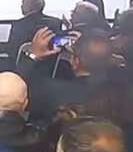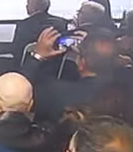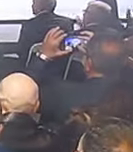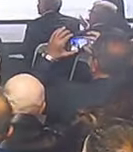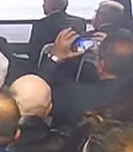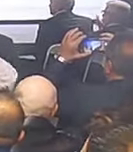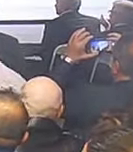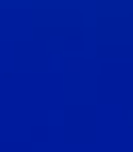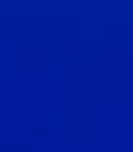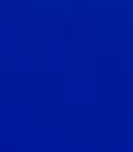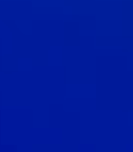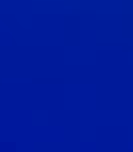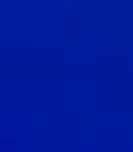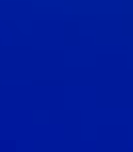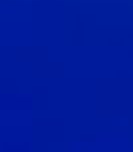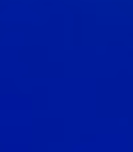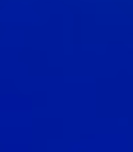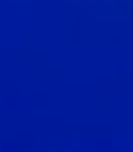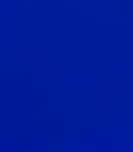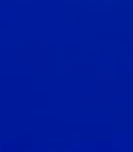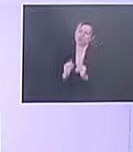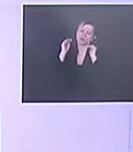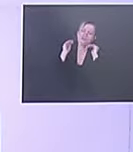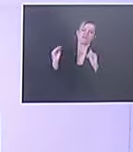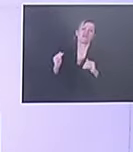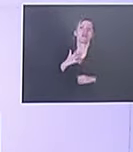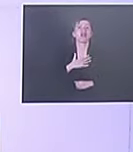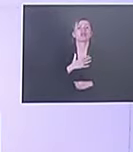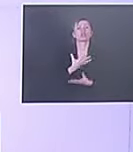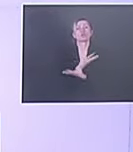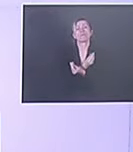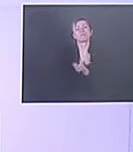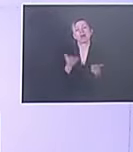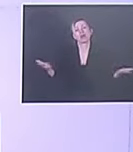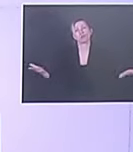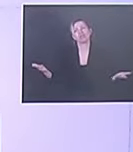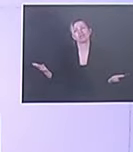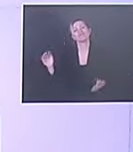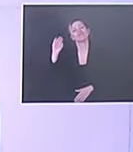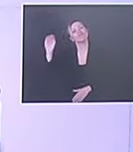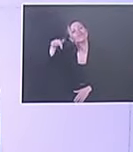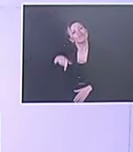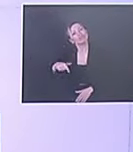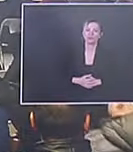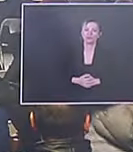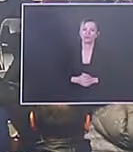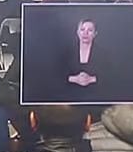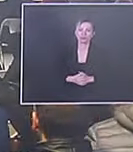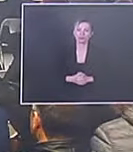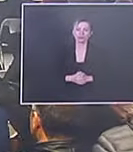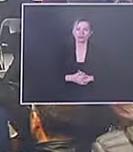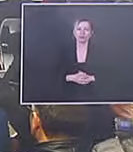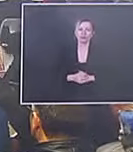το ΑΕΝΑ, όπως αποκαλύφθηκε ότι θα ονομάζεται, το οποίο αναμένεται να ολοκληρωθεί το 2028. Με τον Πρωθυπουργό, μάλιστα,